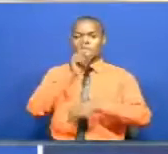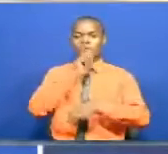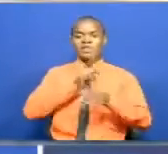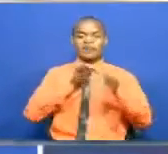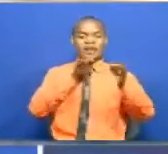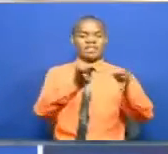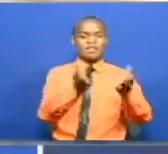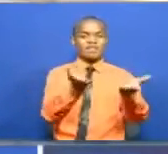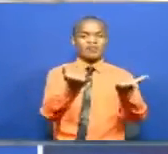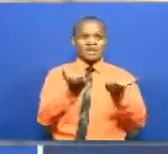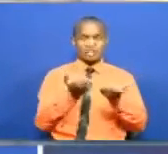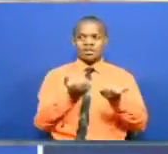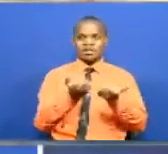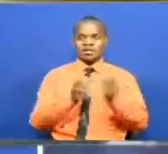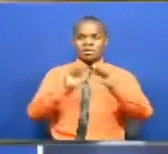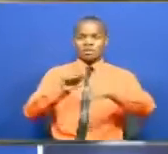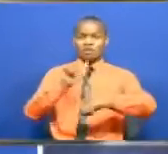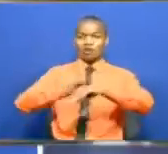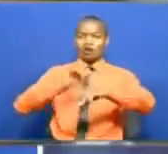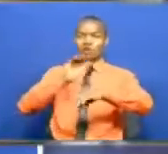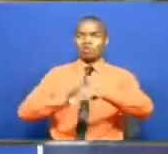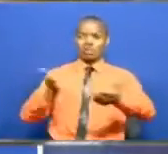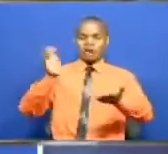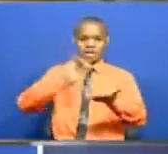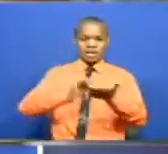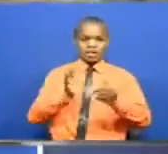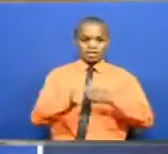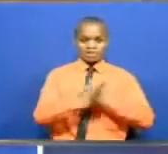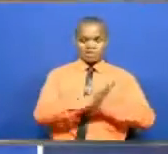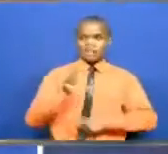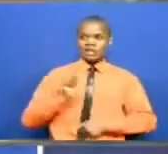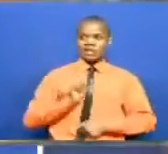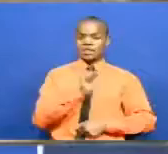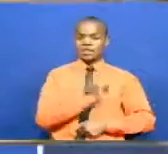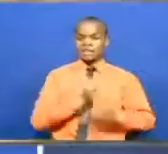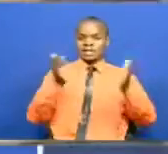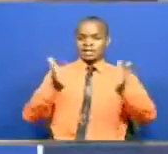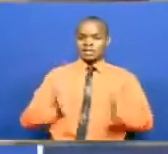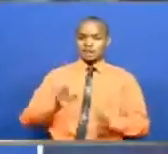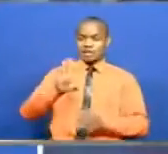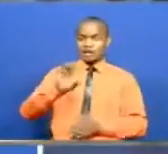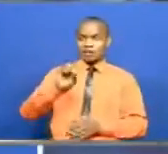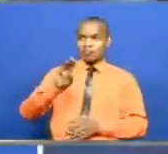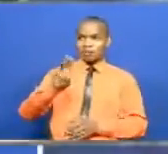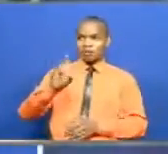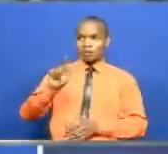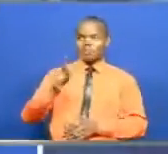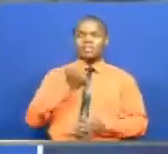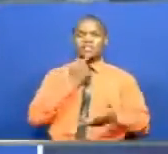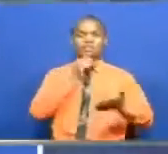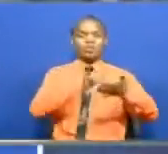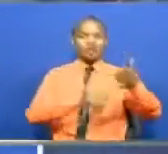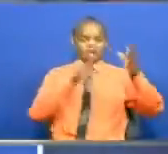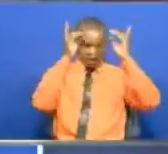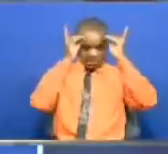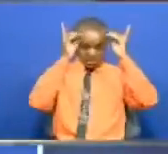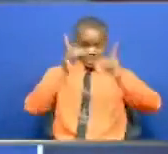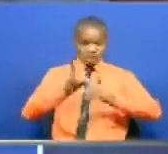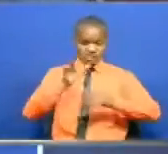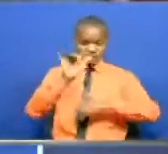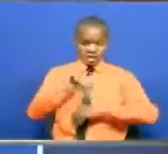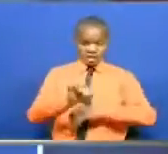Wakinihitaji wataniita tena. Senator Lelegwe amesema atadumisha msimamo wake katika kuhakikisha kuwa kaunti